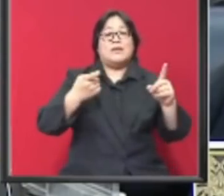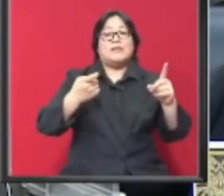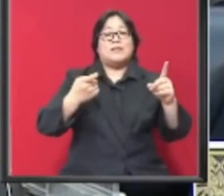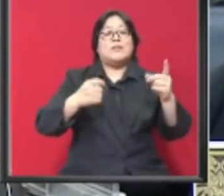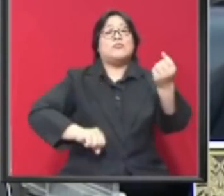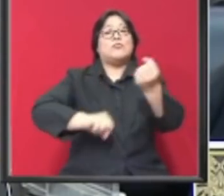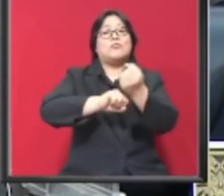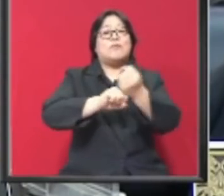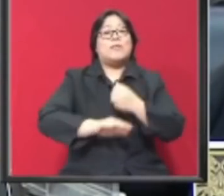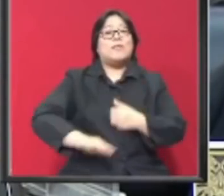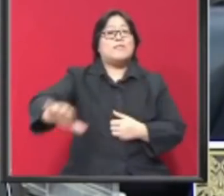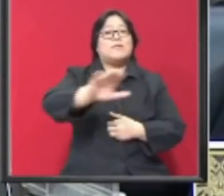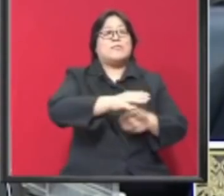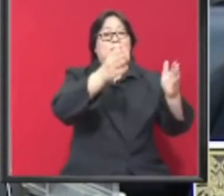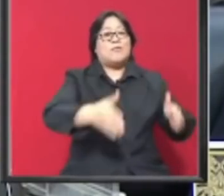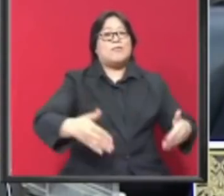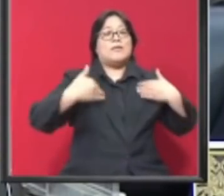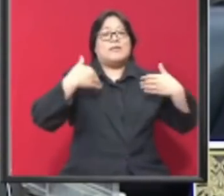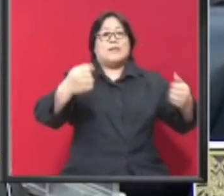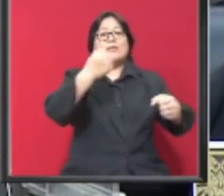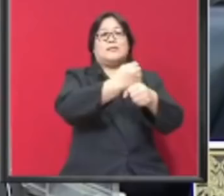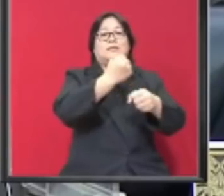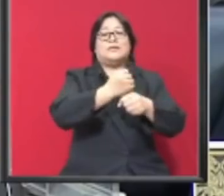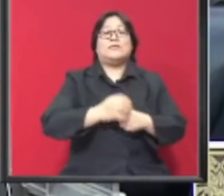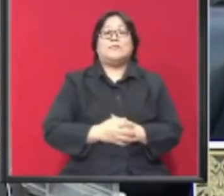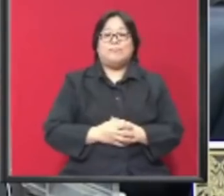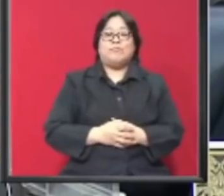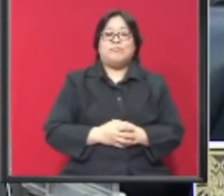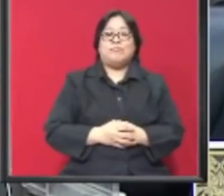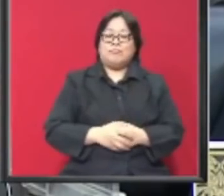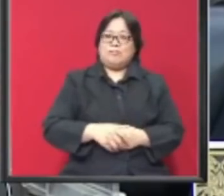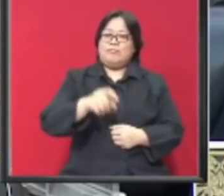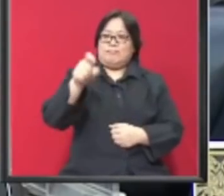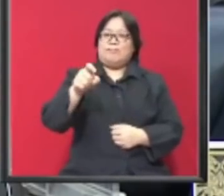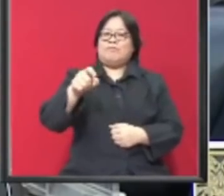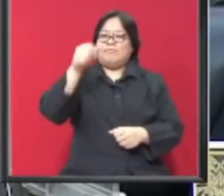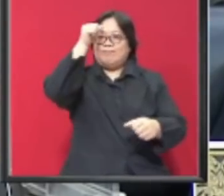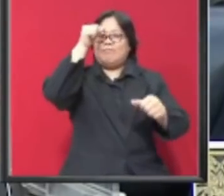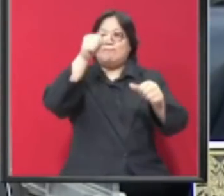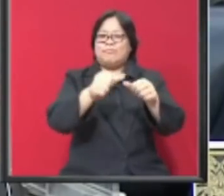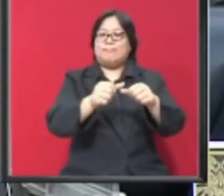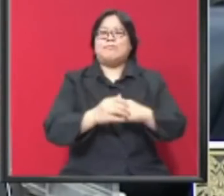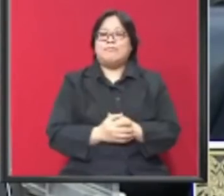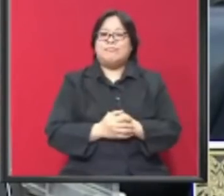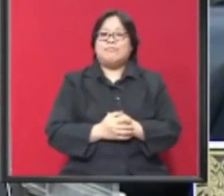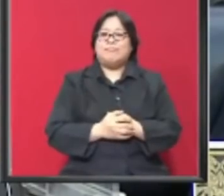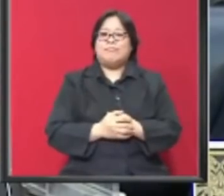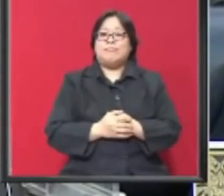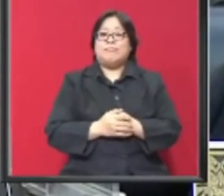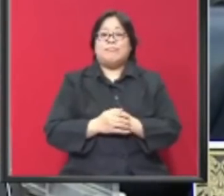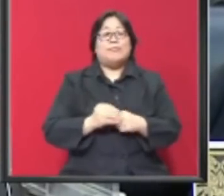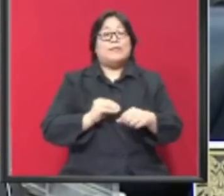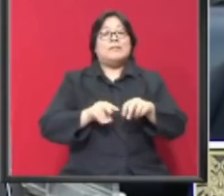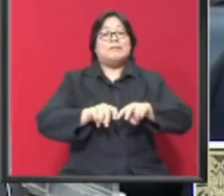sumbangan mereka yang sehat bekerja harus kita ingat bahwa kesan daripada